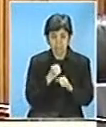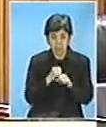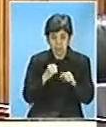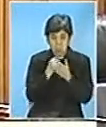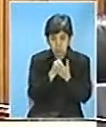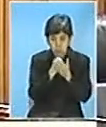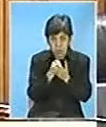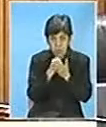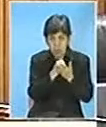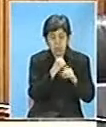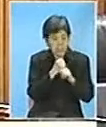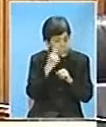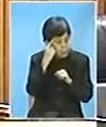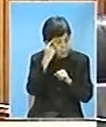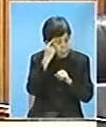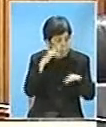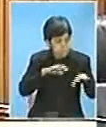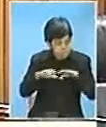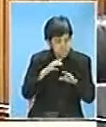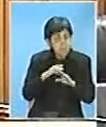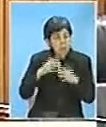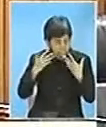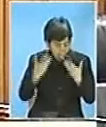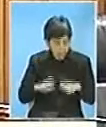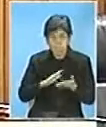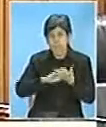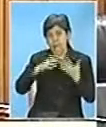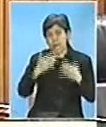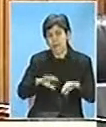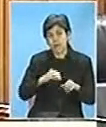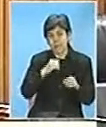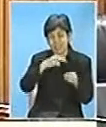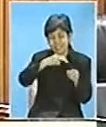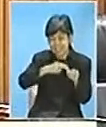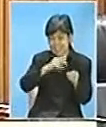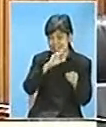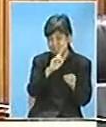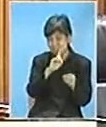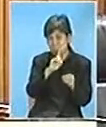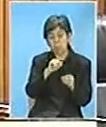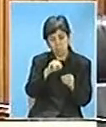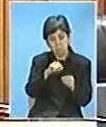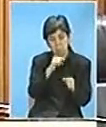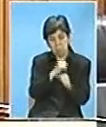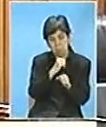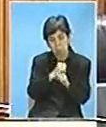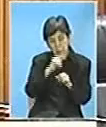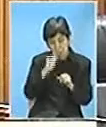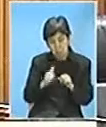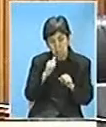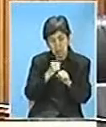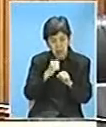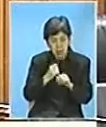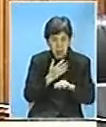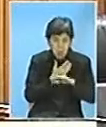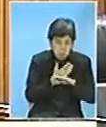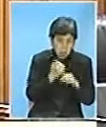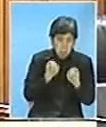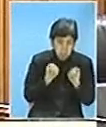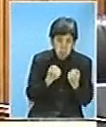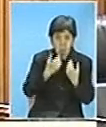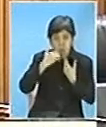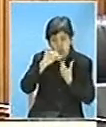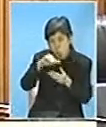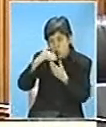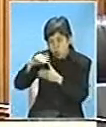ตรการการแก้ไขได้มีการเตรียมการอย่างต่อเนื่องนะครับโดยเฉพาะน้ำมันดีเซลเนี่ยเป็นต้นทุนการขนส่งและก็ต้นทุน